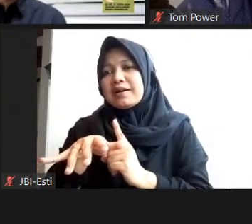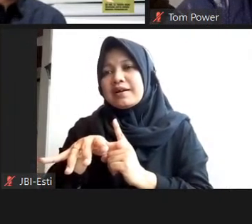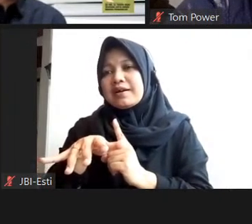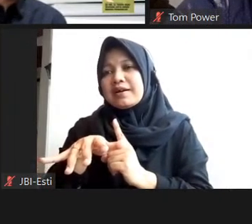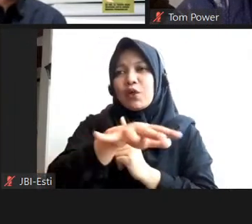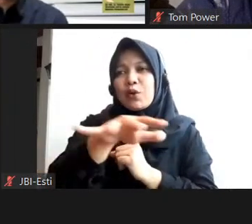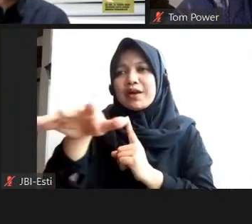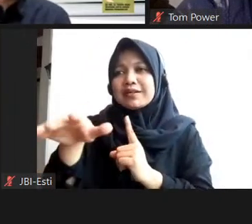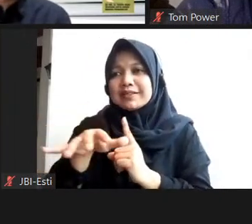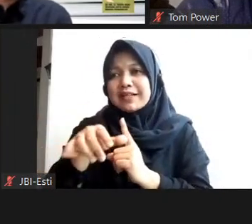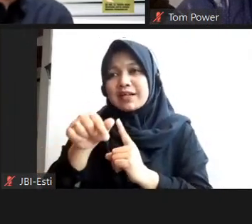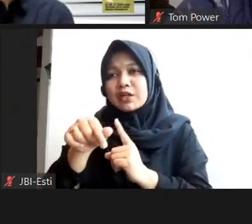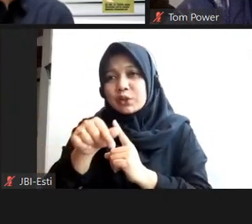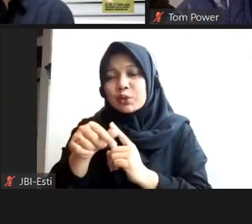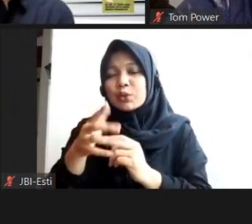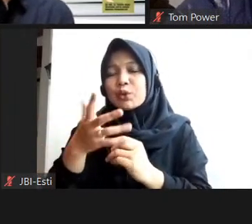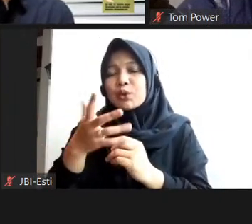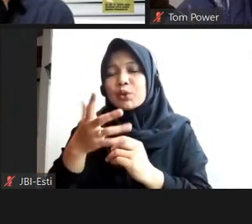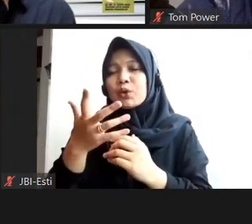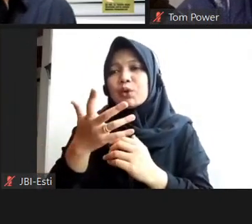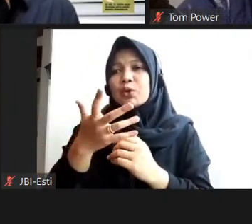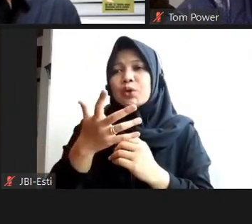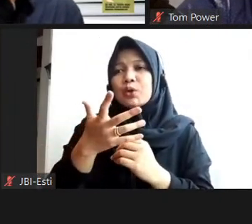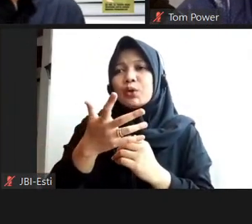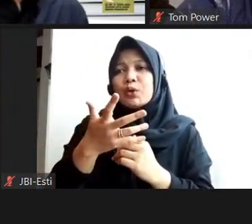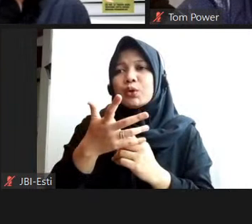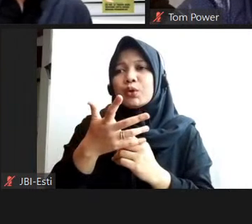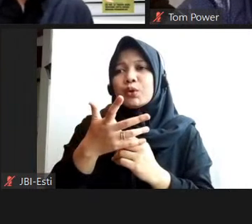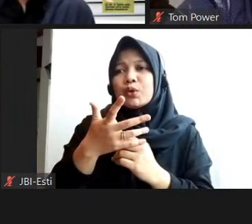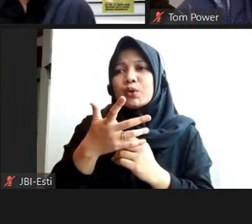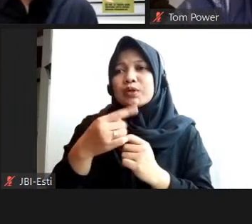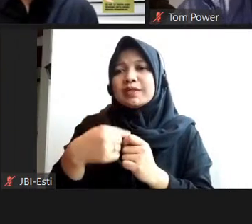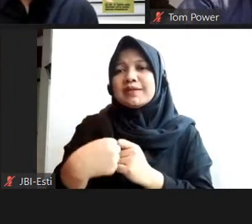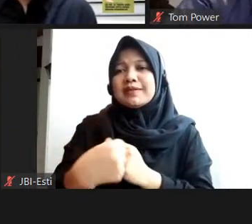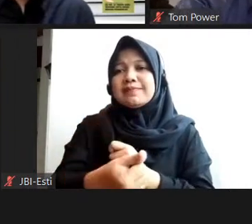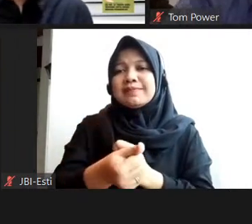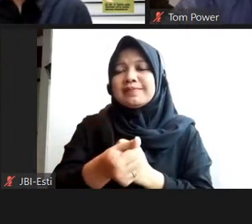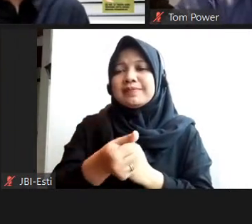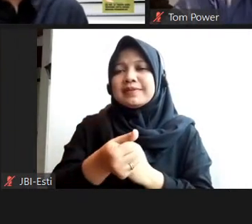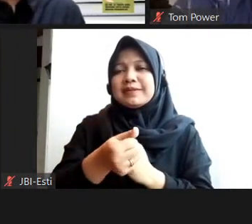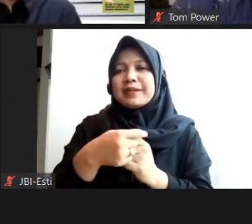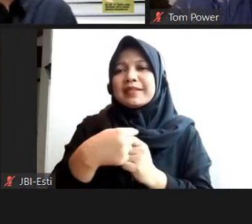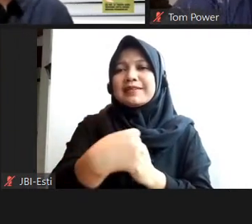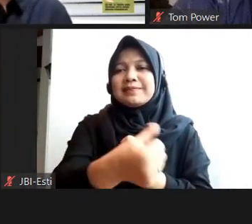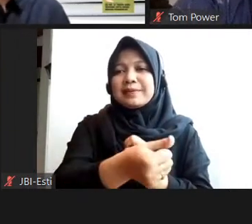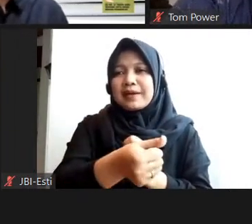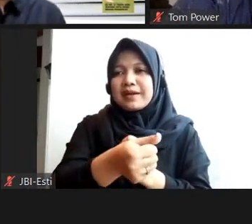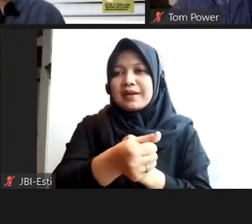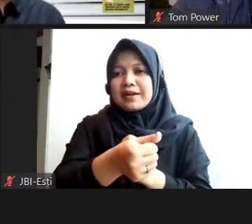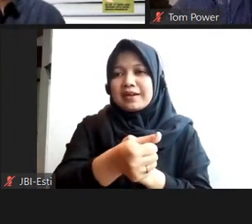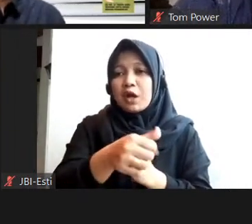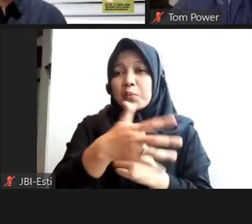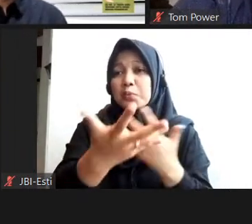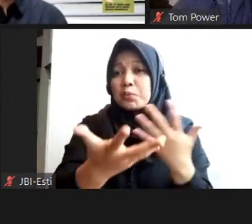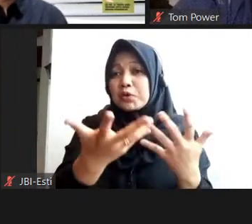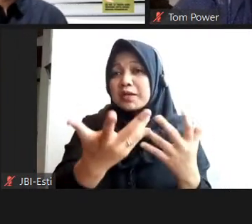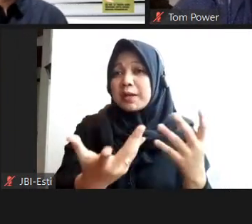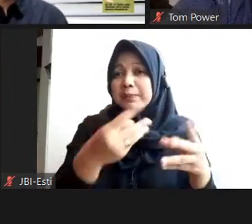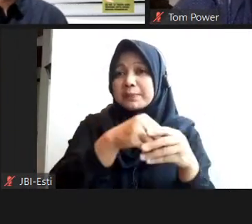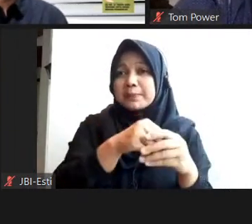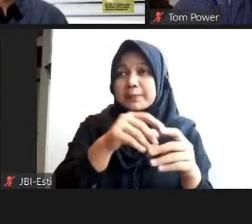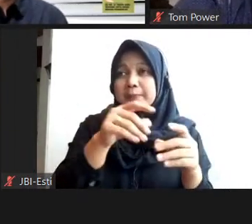dipelihara dan dibiayai gitu ya oleh kepentingan, baik itu mereka yang berada di partai politik atau mereka yang berada di